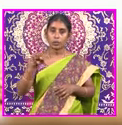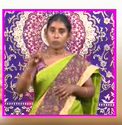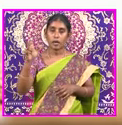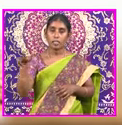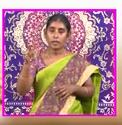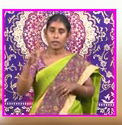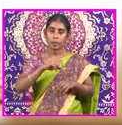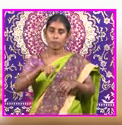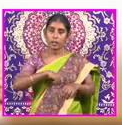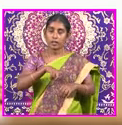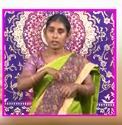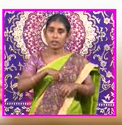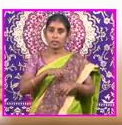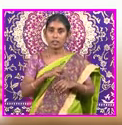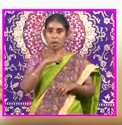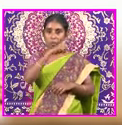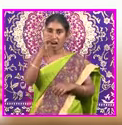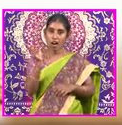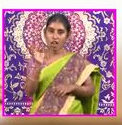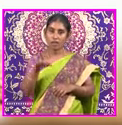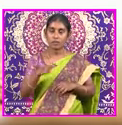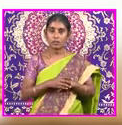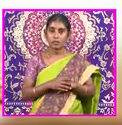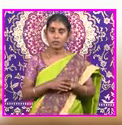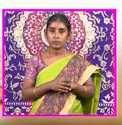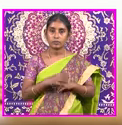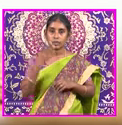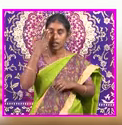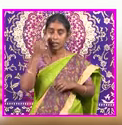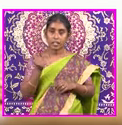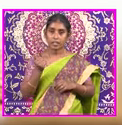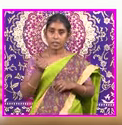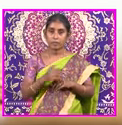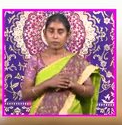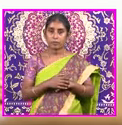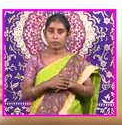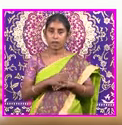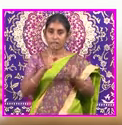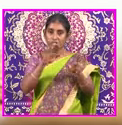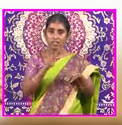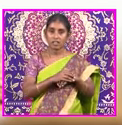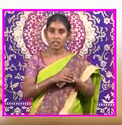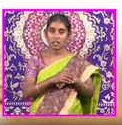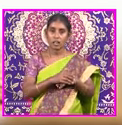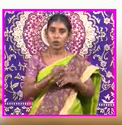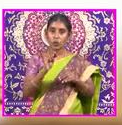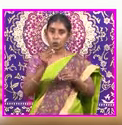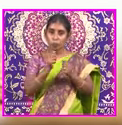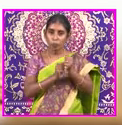ரேகை பகுதியில் ஒட்டி அதாவது வெப்பமண்டலத்தில் இருப்பதனால் நமக்கு இரவும் பகலும் ஏறக்குறைய 12 மணி நேரம் சமமாக